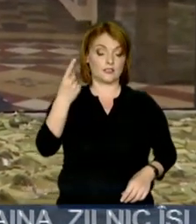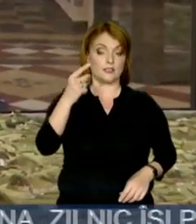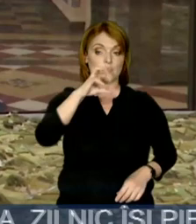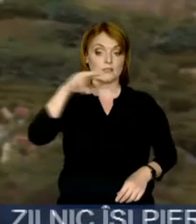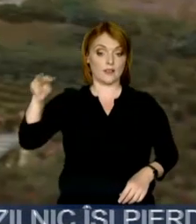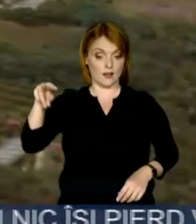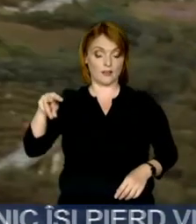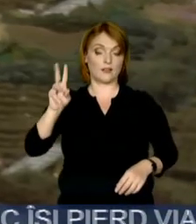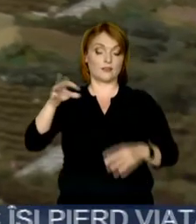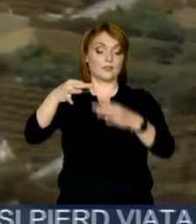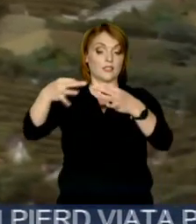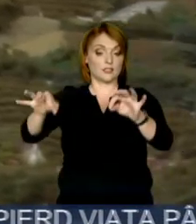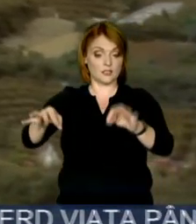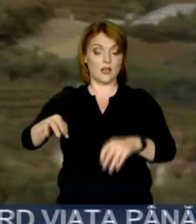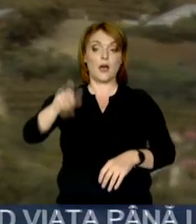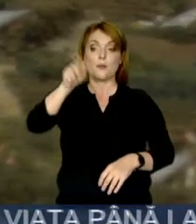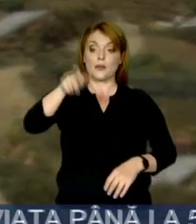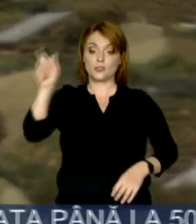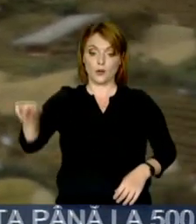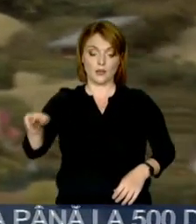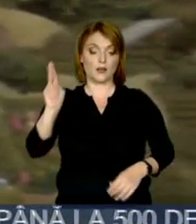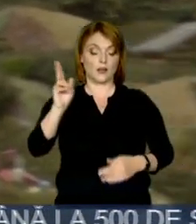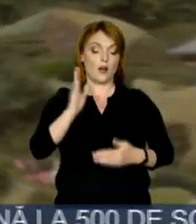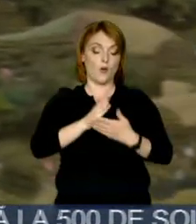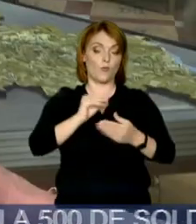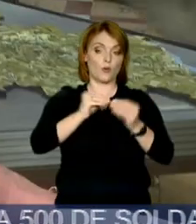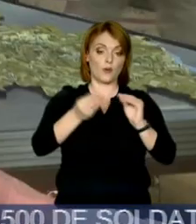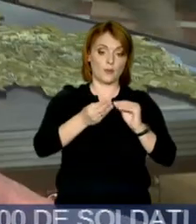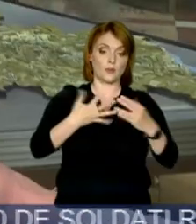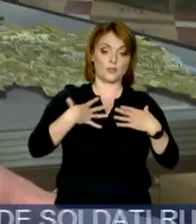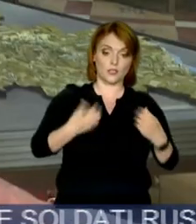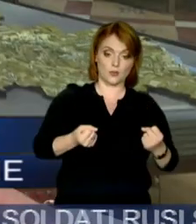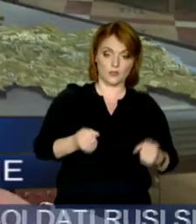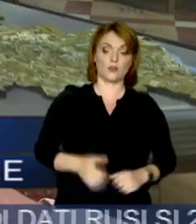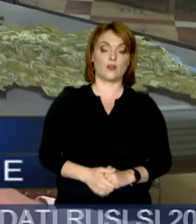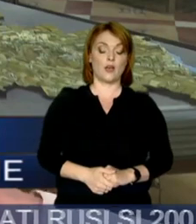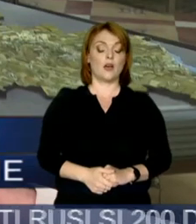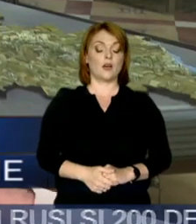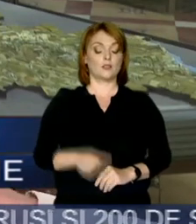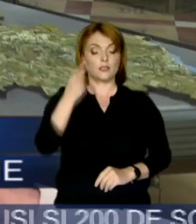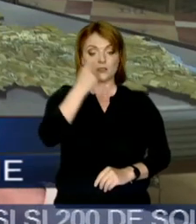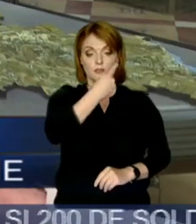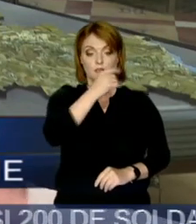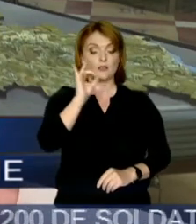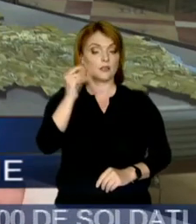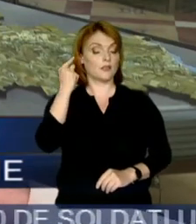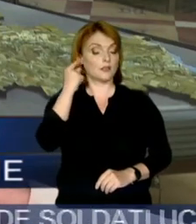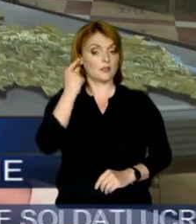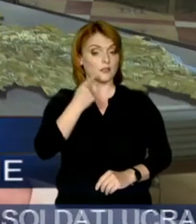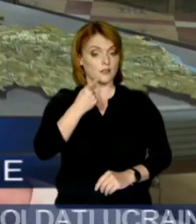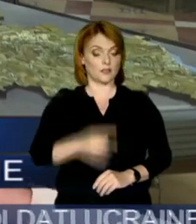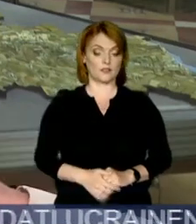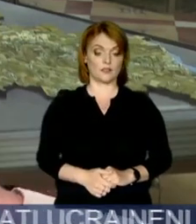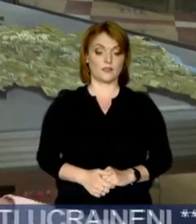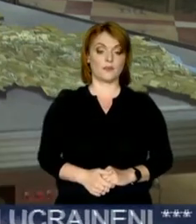exponate persoanelor cu deficiențe de vedere și de auz. A fost realizată audiodescripția în limbile rusă,